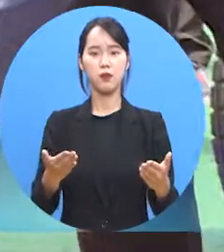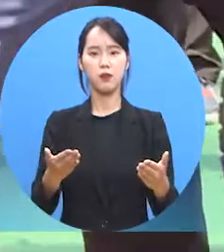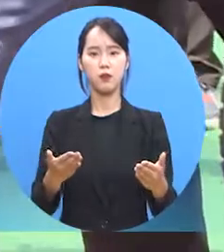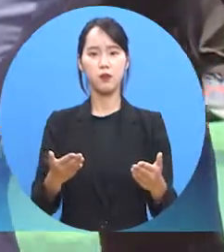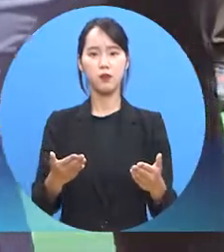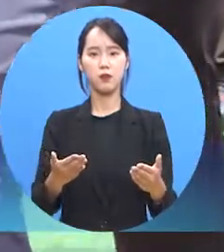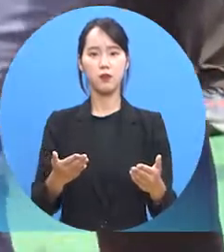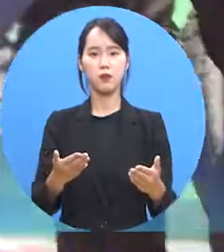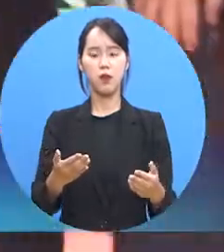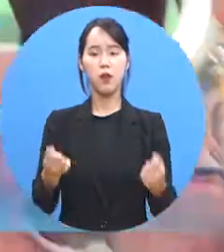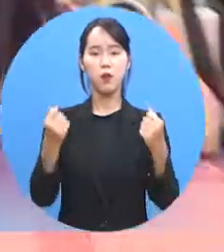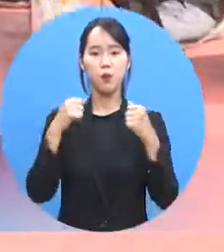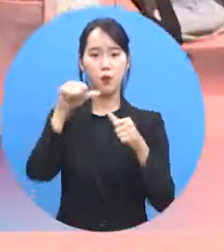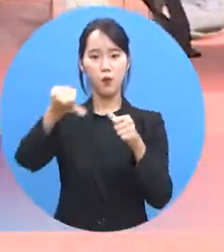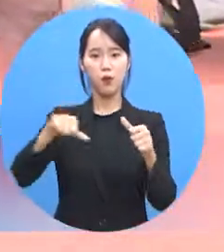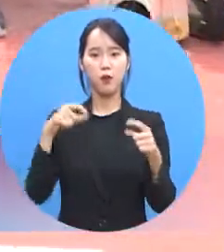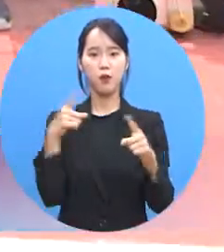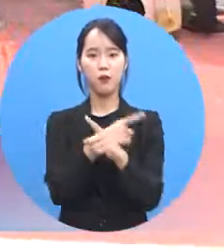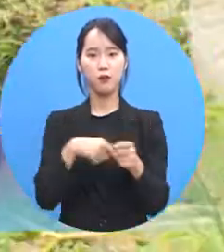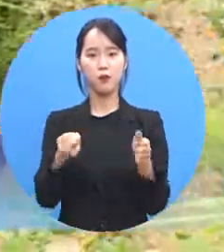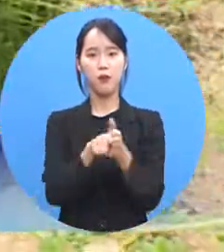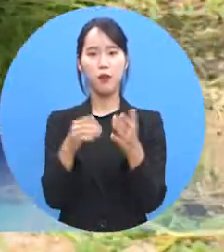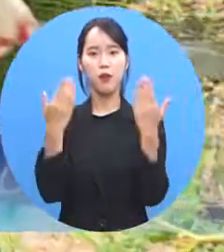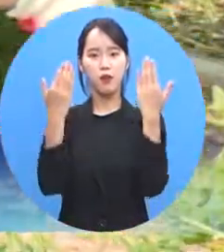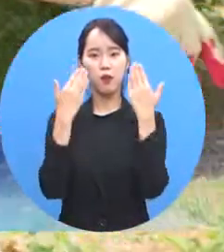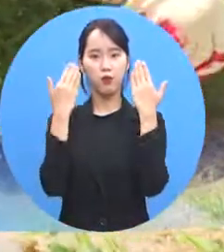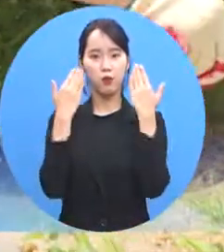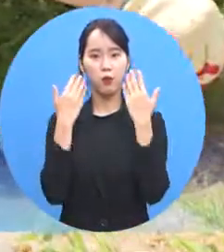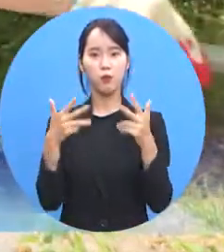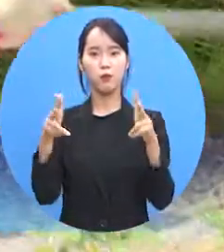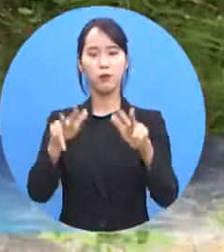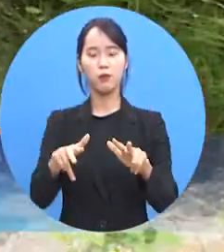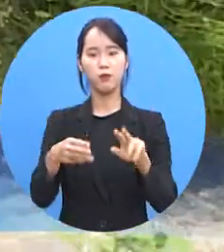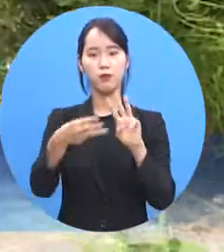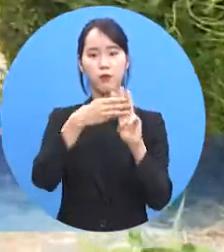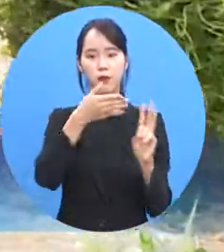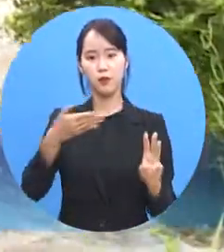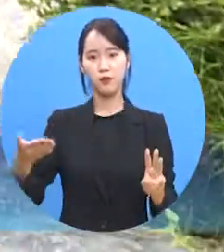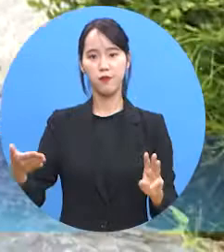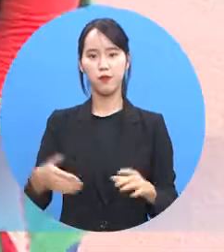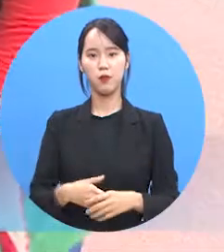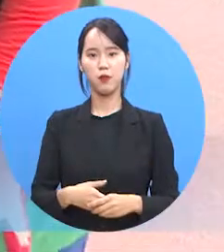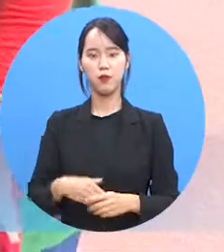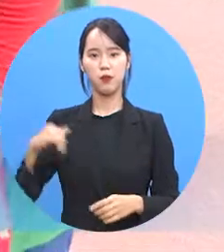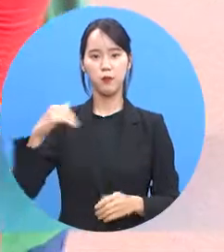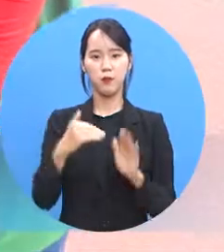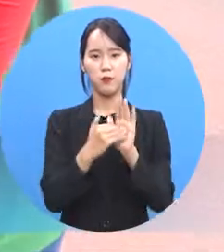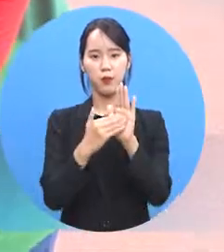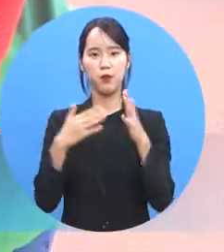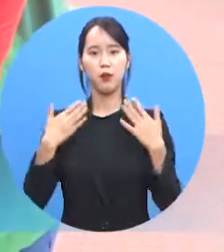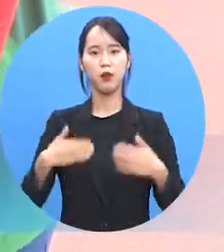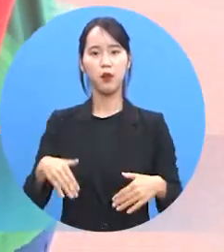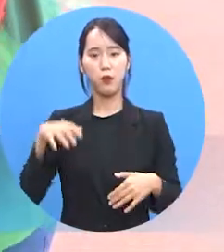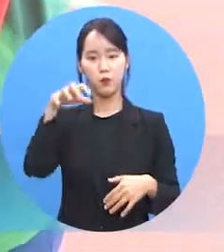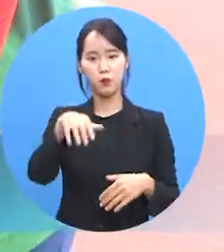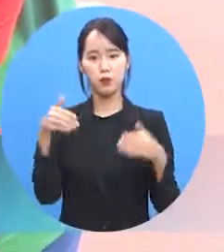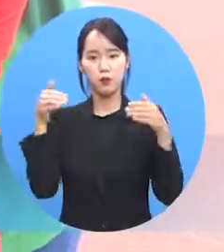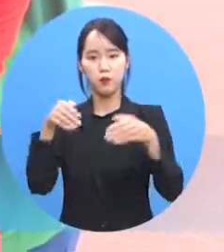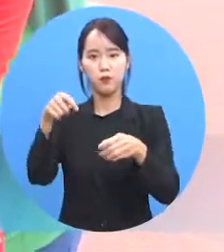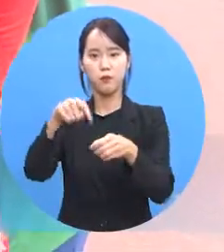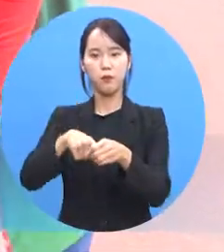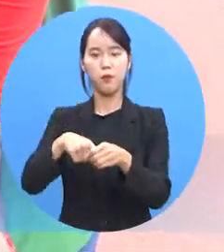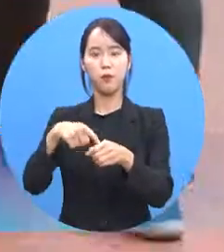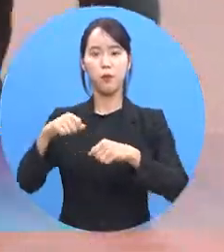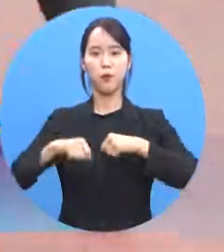소속 방역봉사대는 지역 내 보건환경 개선을 위해 학교, 근린공원, 중랑천 등 방역에 취약한 곳을